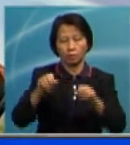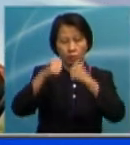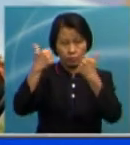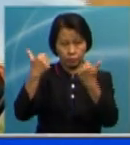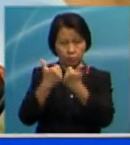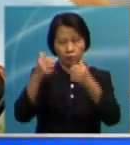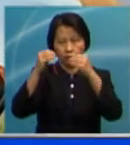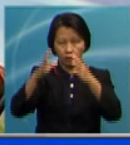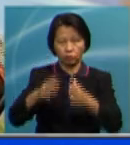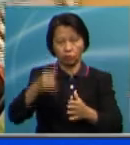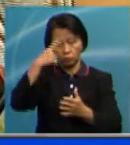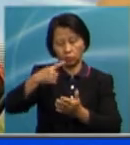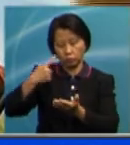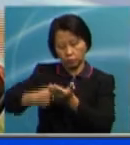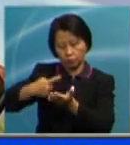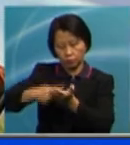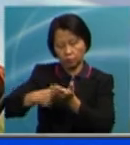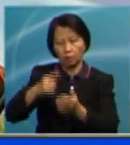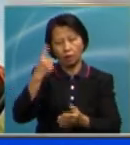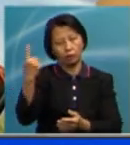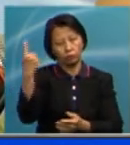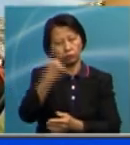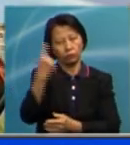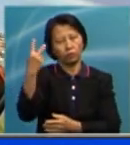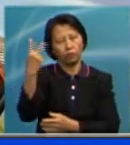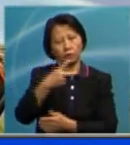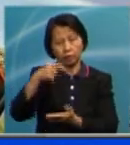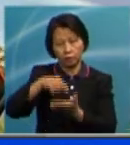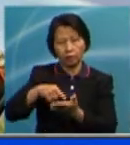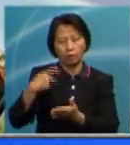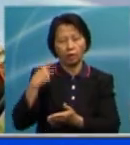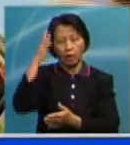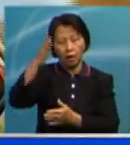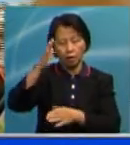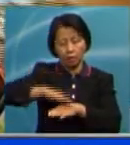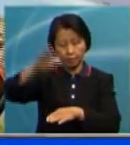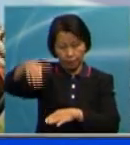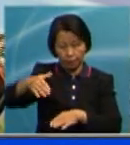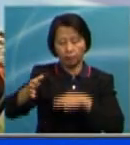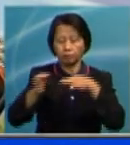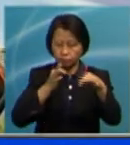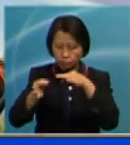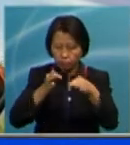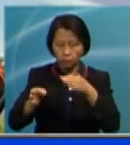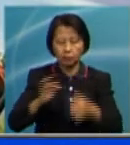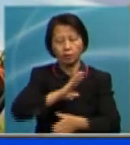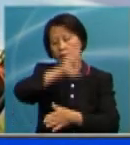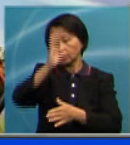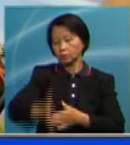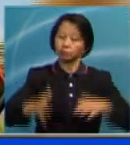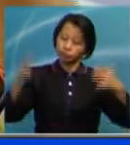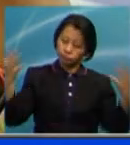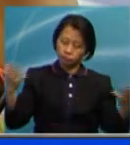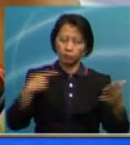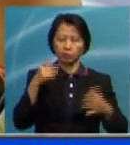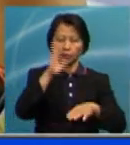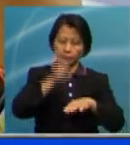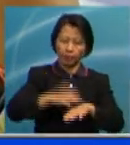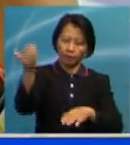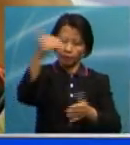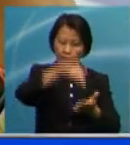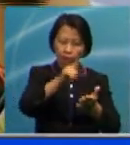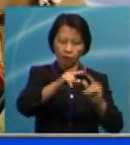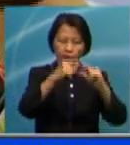guru ni untuk bincang dalam satu dua hari ni kan kita akan Panggil Terangkan dan bila dah selesai semua sekali kita panggil lagi satu